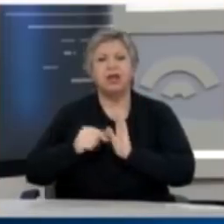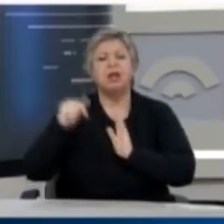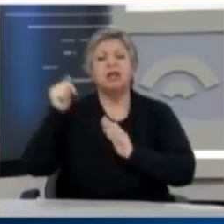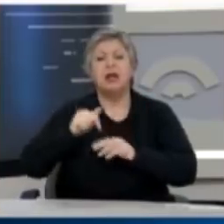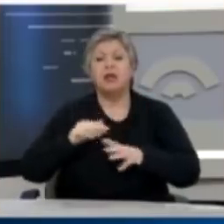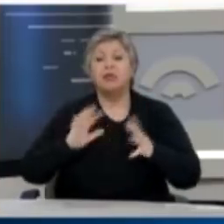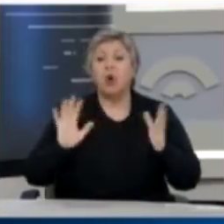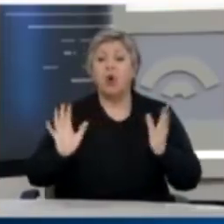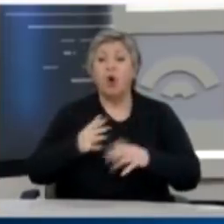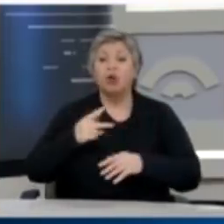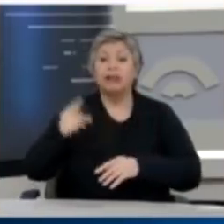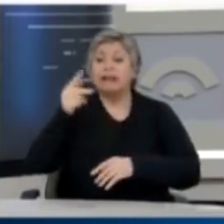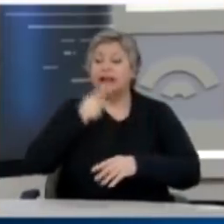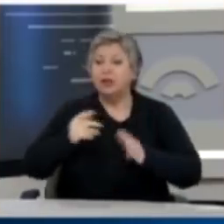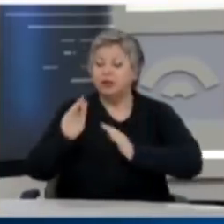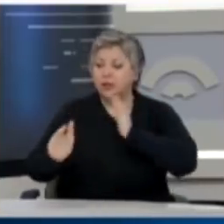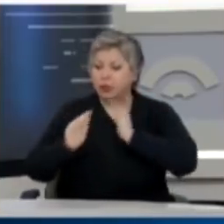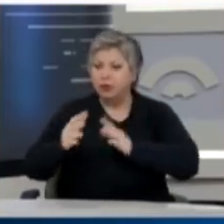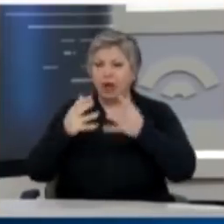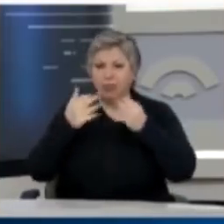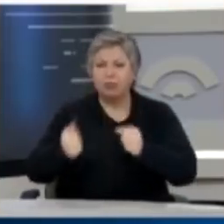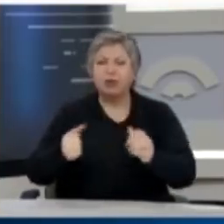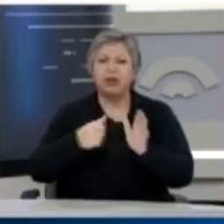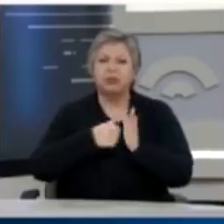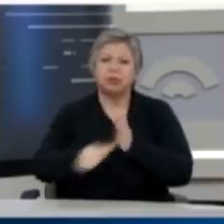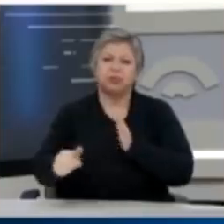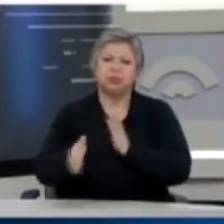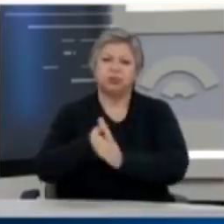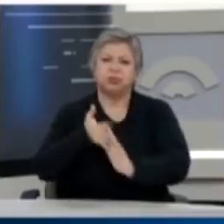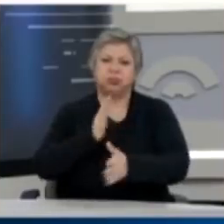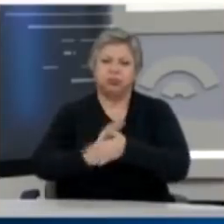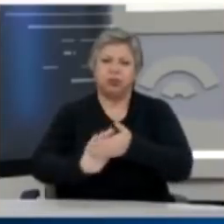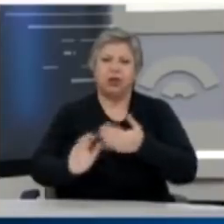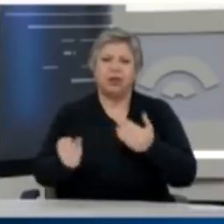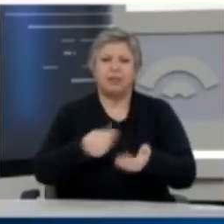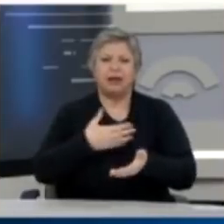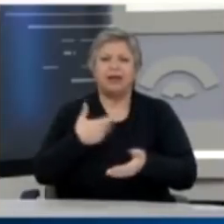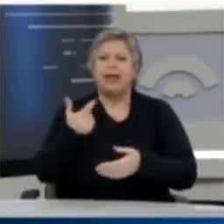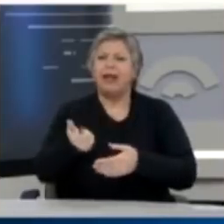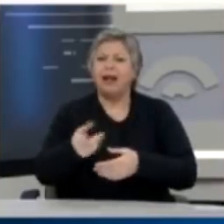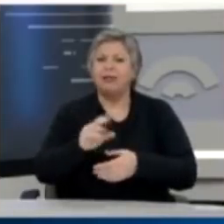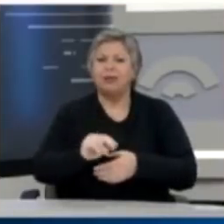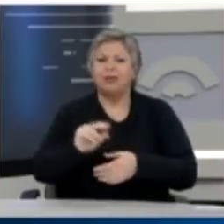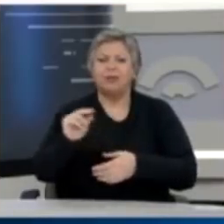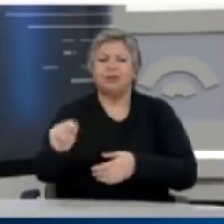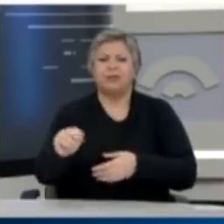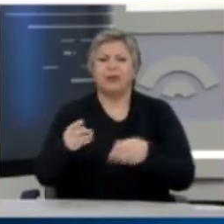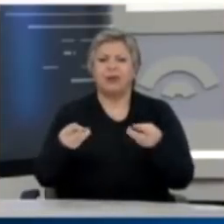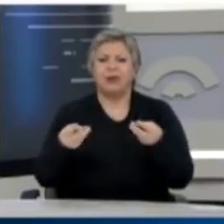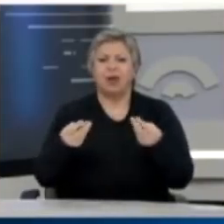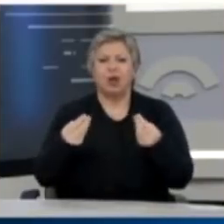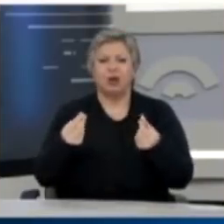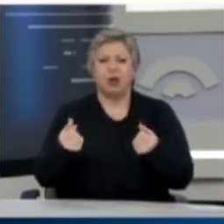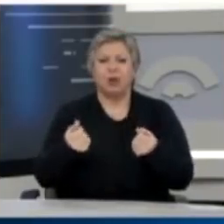είχε απομείνει στην κοινωνική ασφάλιση. Να λοιπόν πώς και πού ταυτίζεστε νεοφιλελεύθεροι